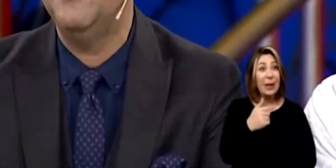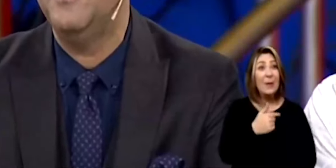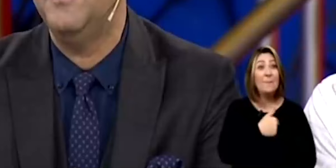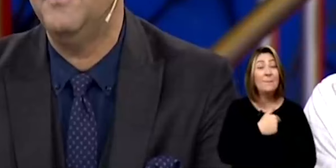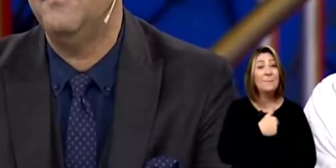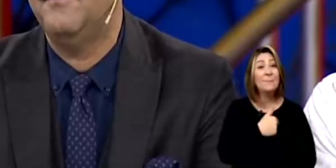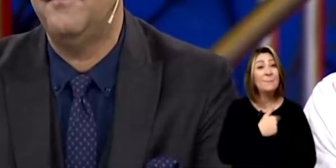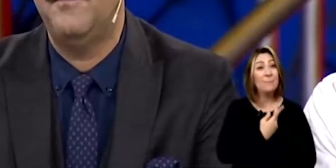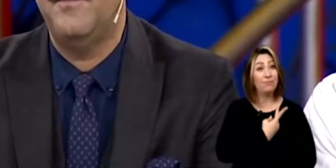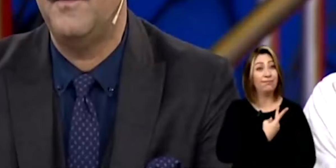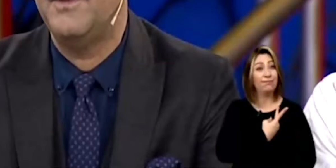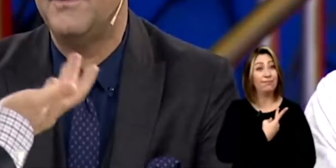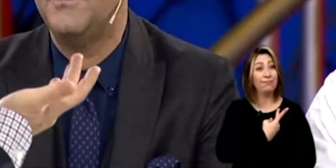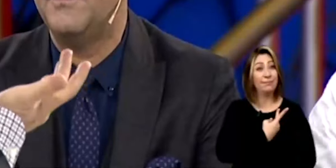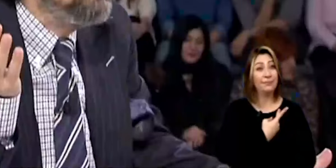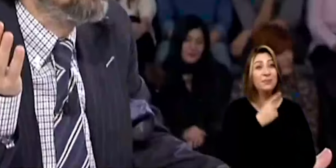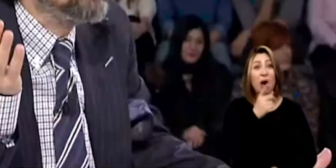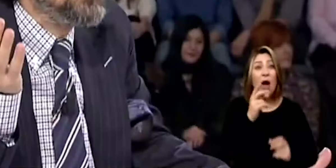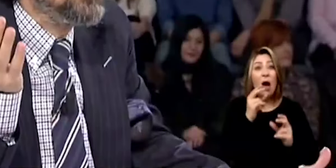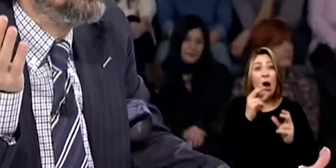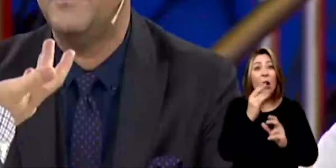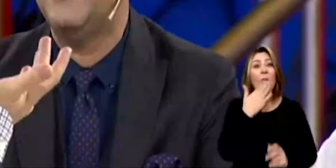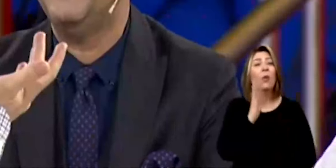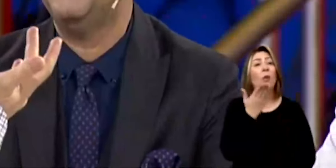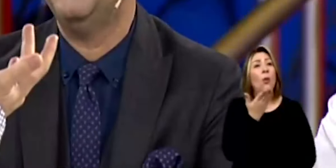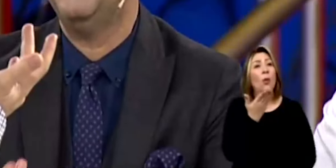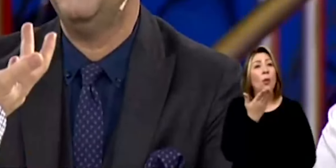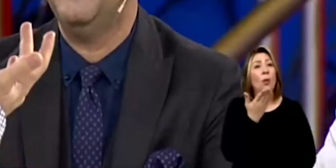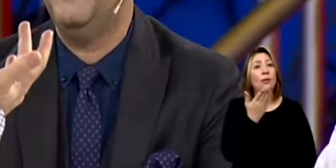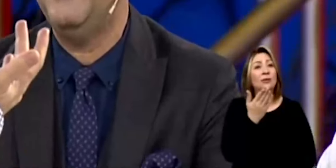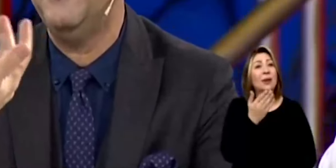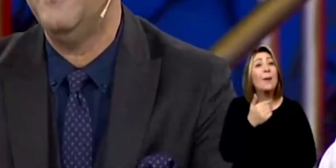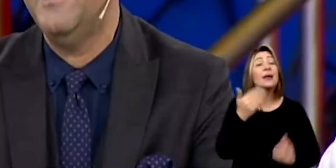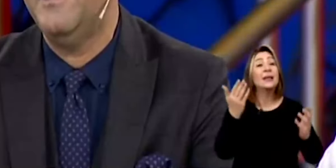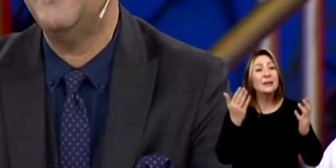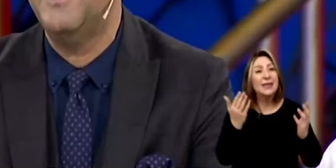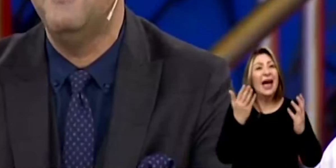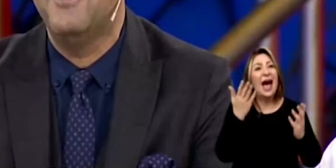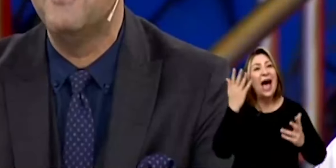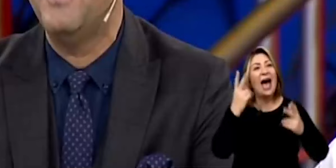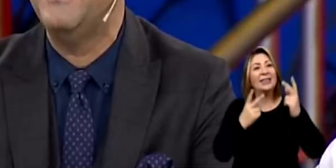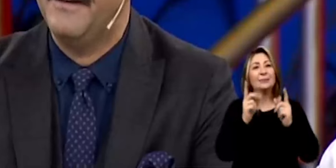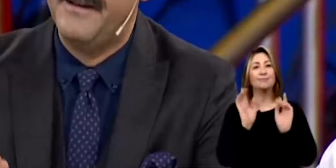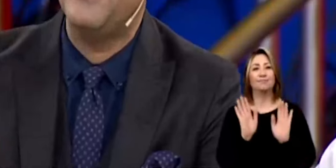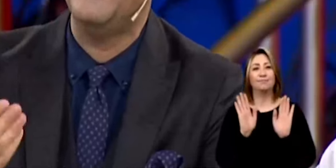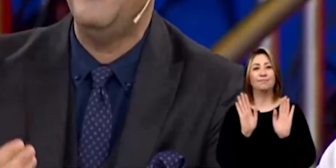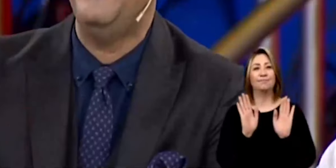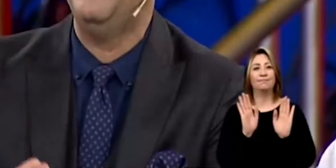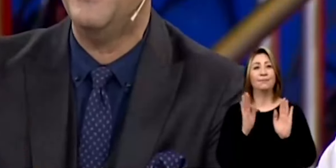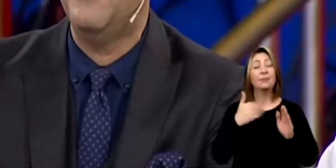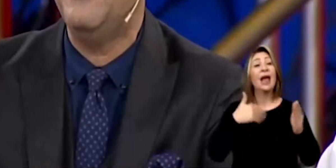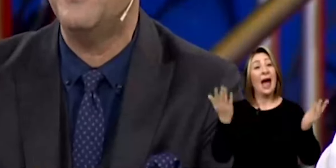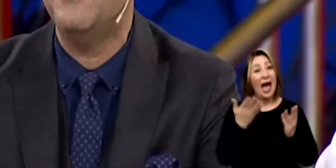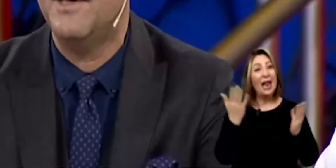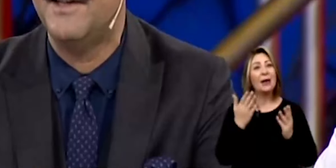benimki... Ama sen hiç kekelemiyordun zaten. Ya ben arada esler veriyordum falan. Ya aslında ben